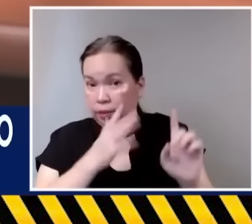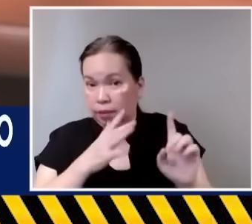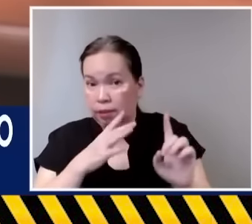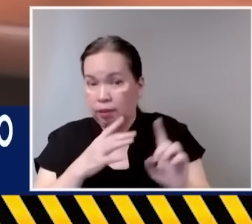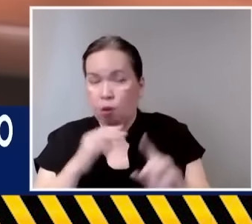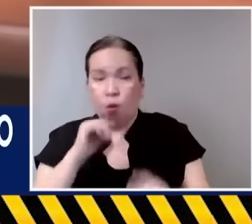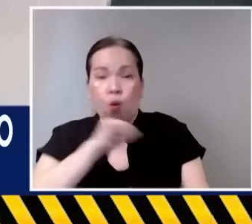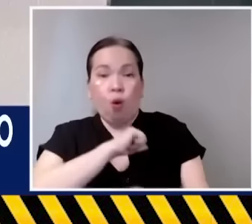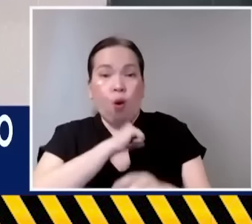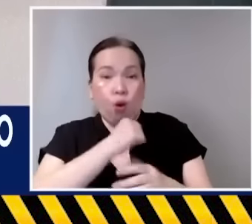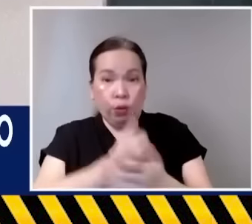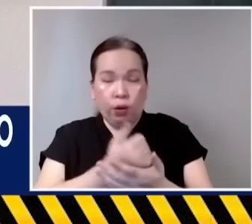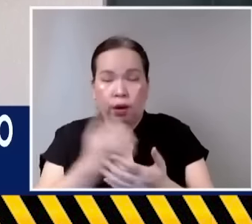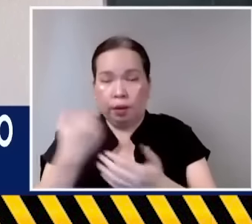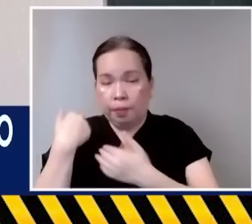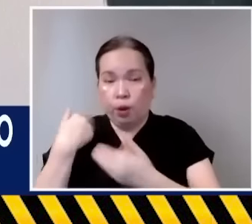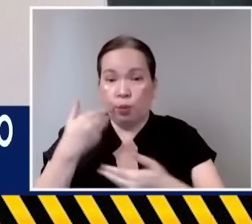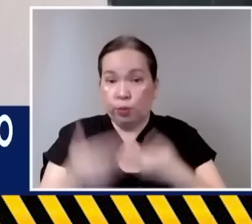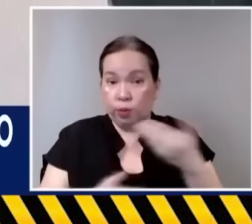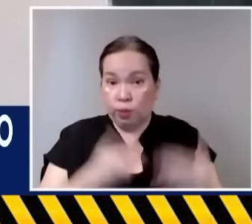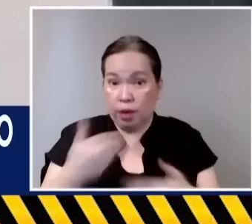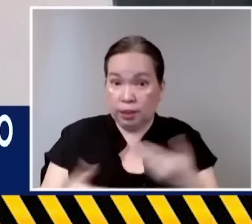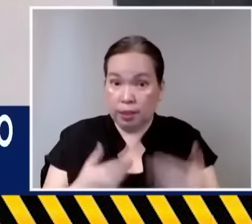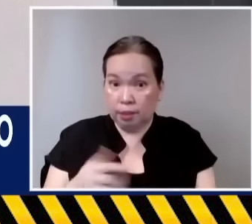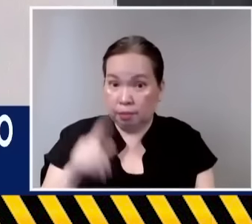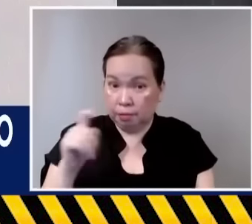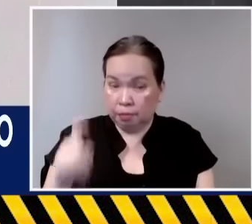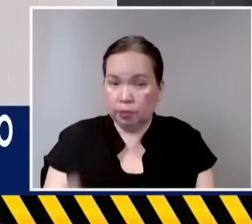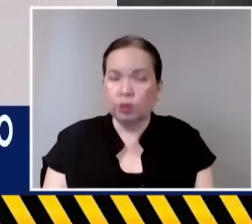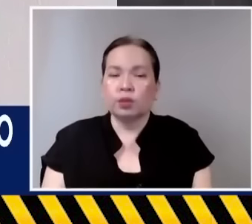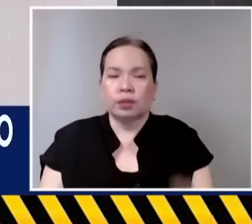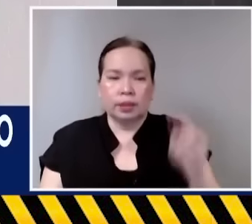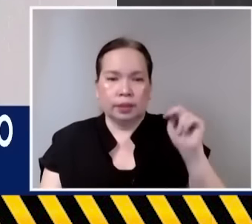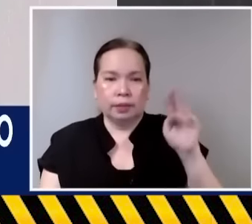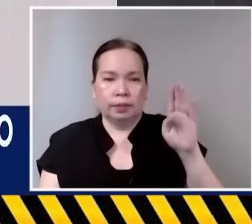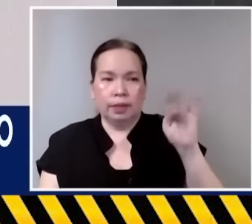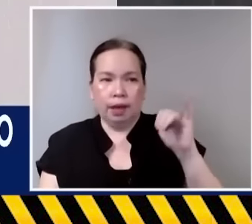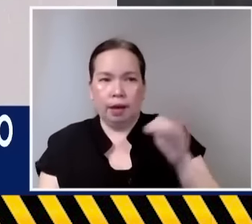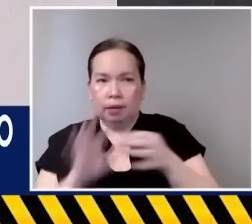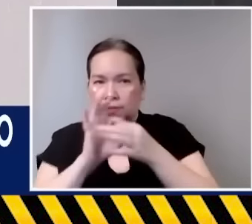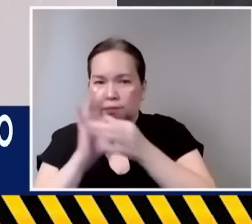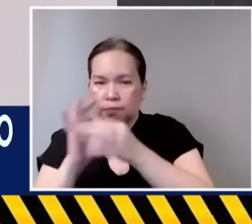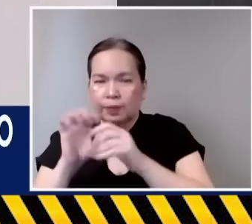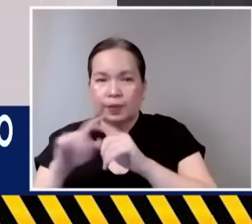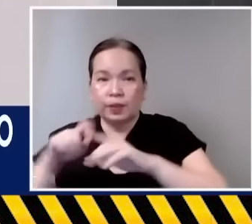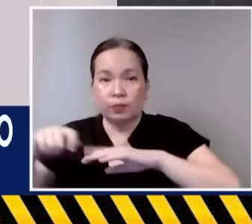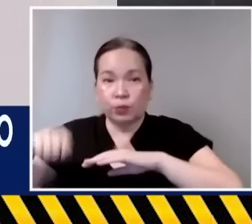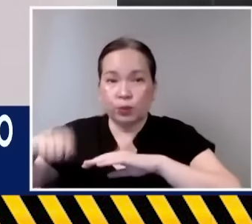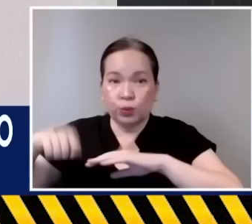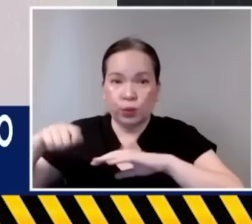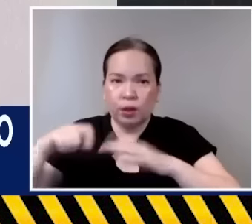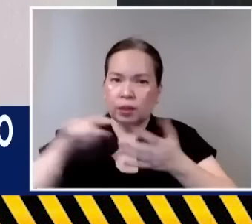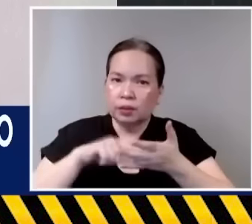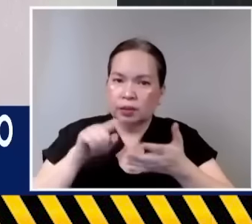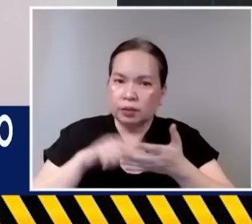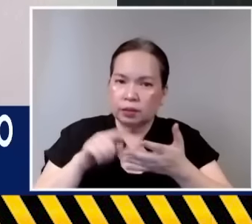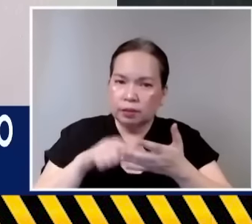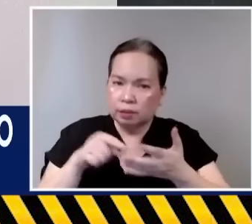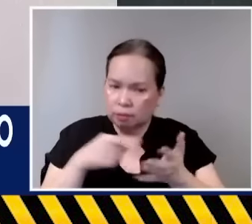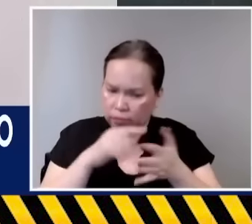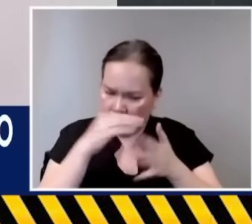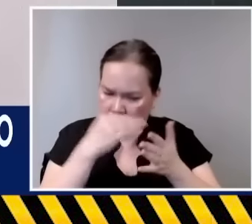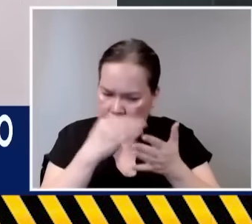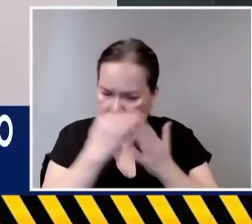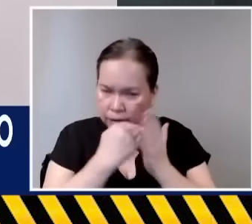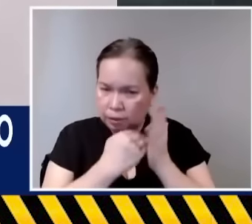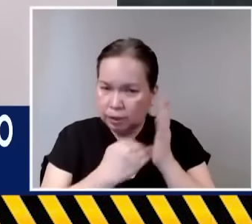authorized na mag-process nito. Nakikipag-ugnayan na ang NBI sa mga korte para ma-verify ang mga annulment resolution na pinapakita ng mga